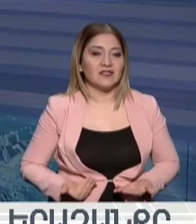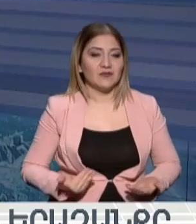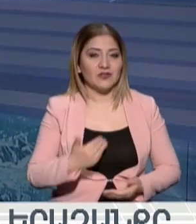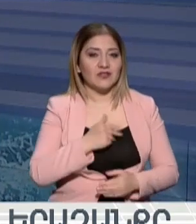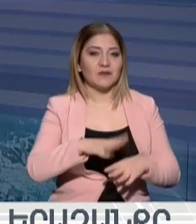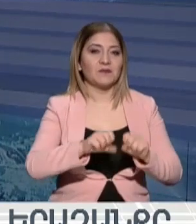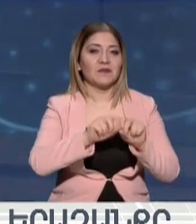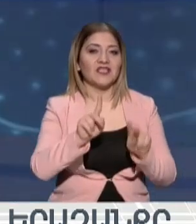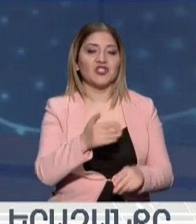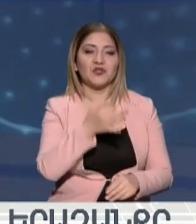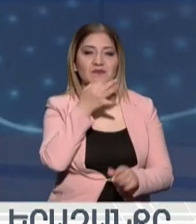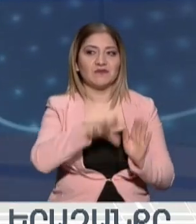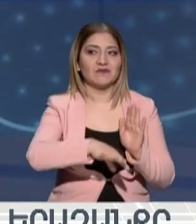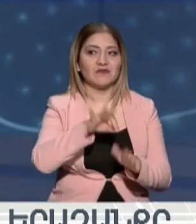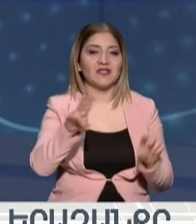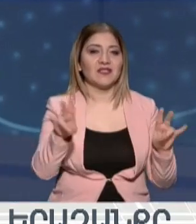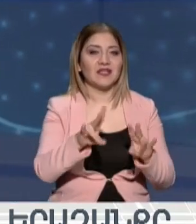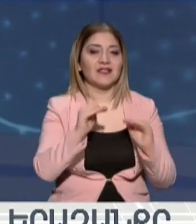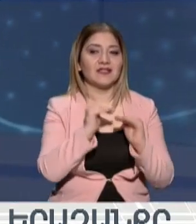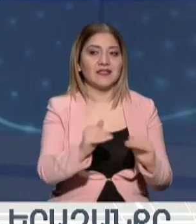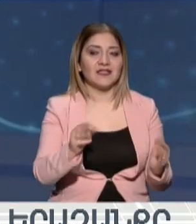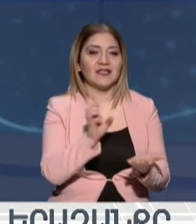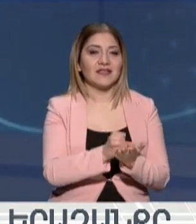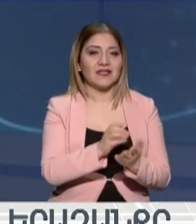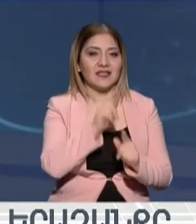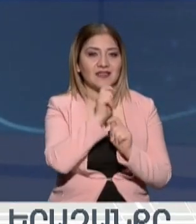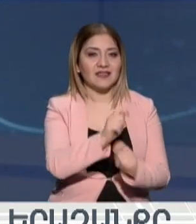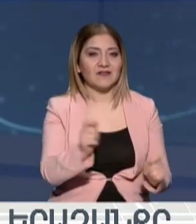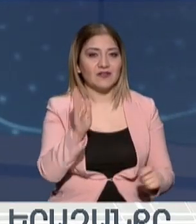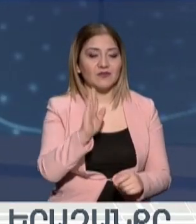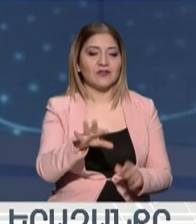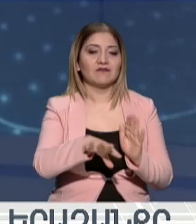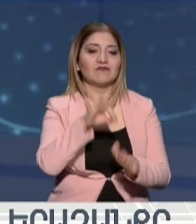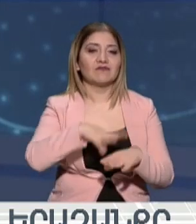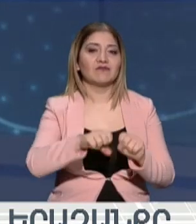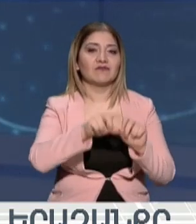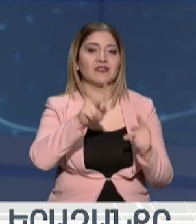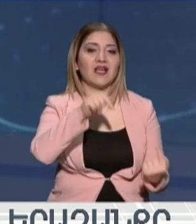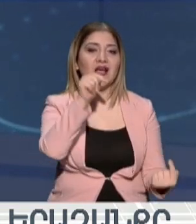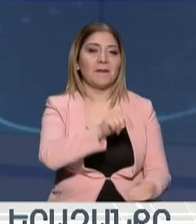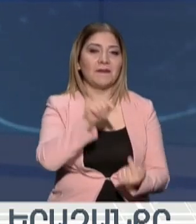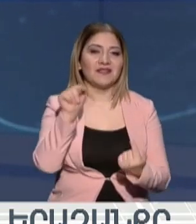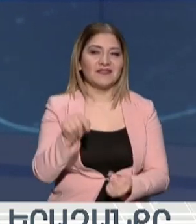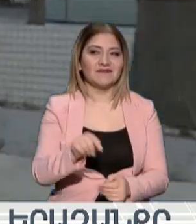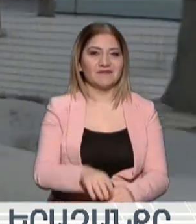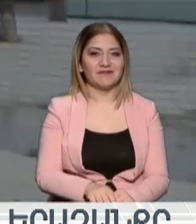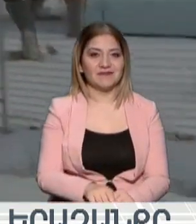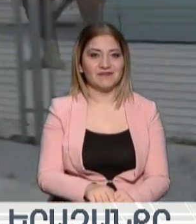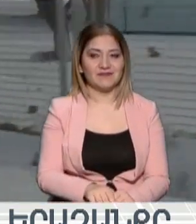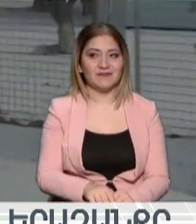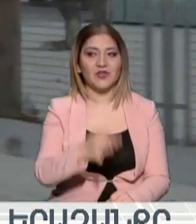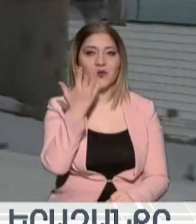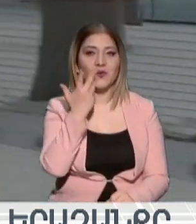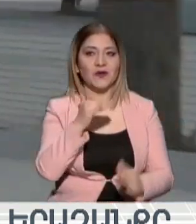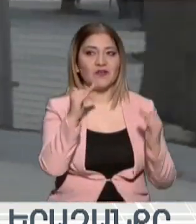ինչ մասնագետ դառնալ։ Նախարարները երեխաներին գրքեր են նվիրելու յուրաքանչյուրի ընտրած մասնագիտության համապատասխան։